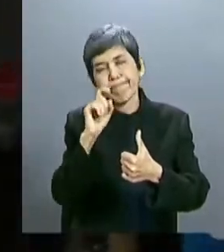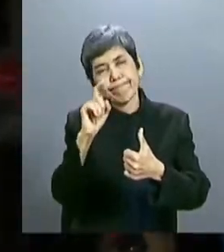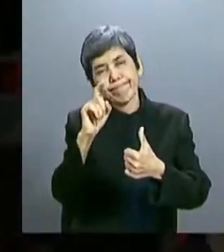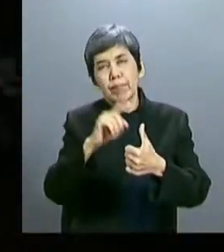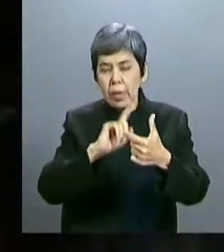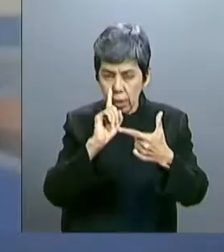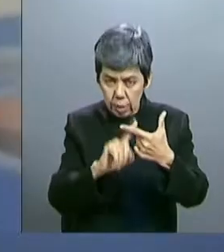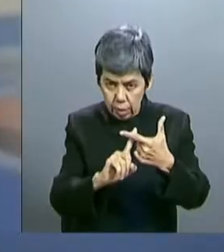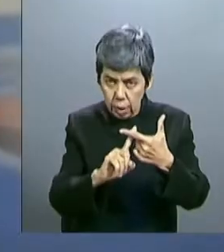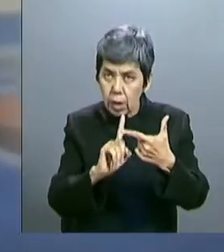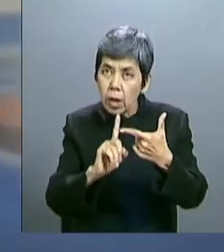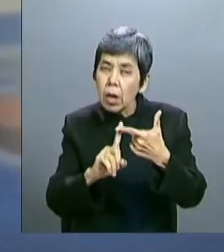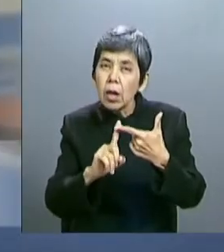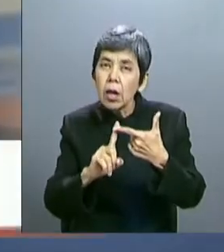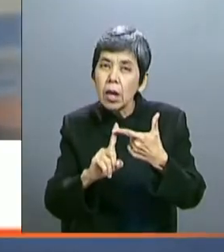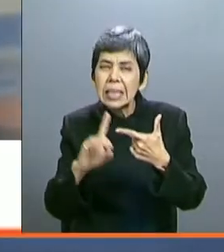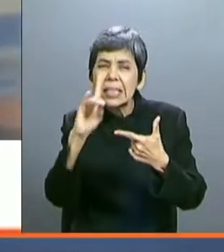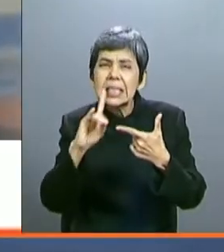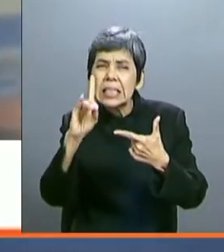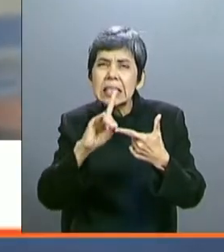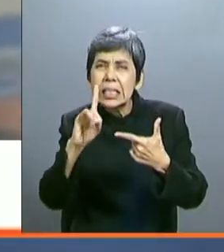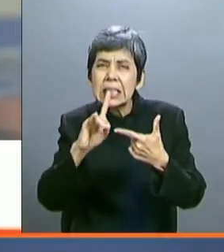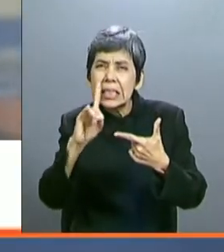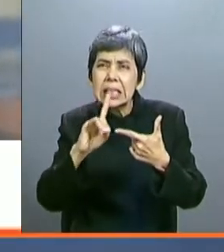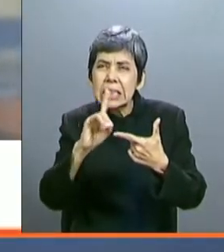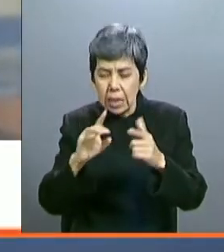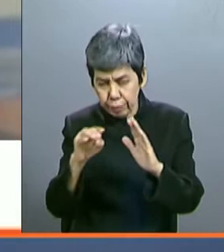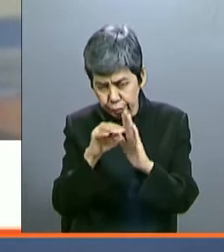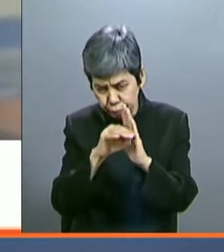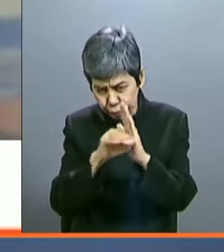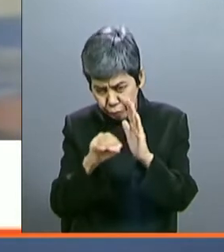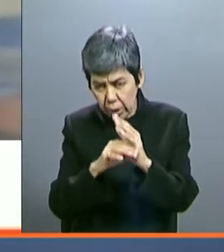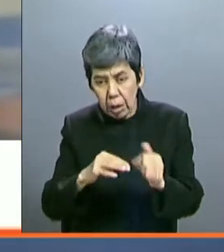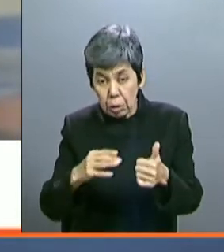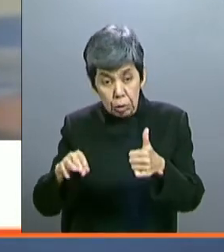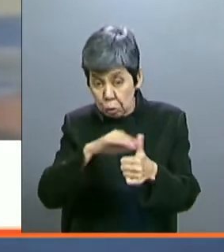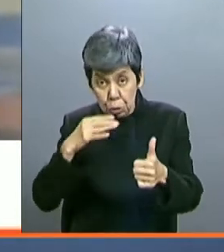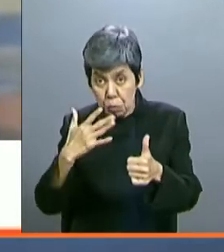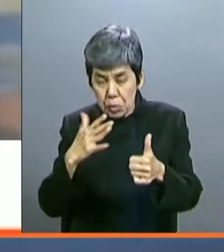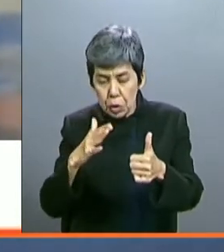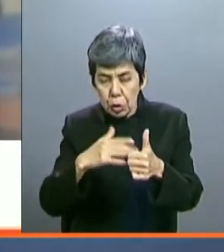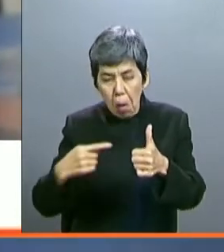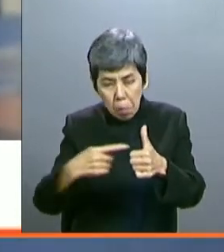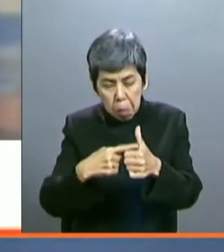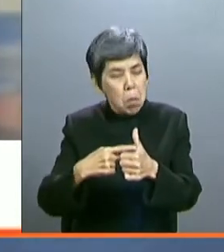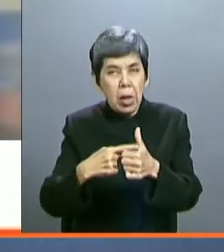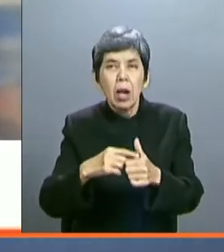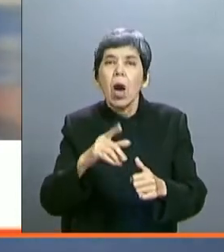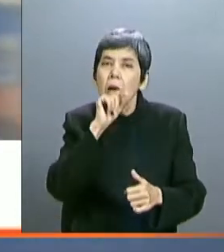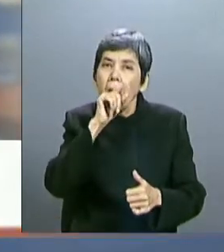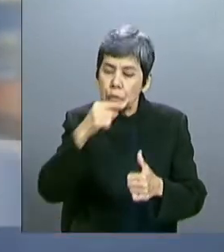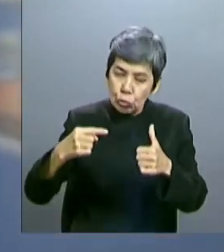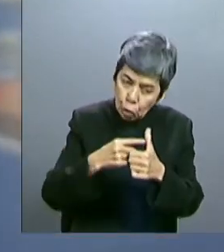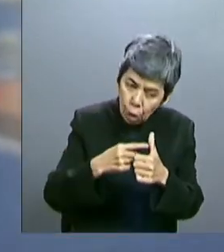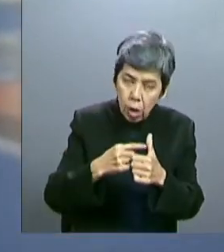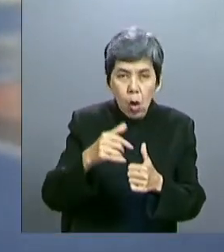ย่างที่สองก็คือสัตว์ที่ไม่ได้ถูกกล่าวพระถูกเชือดโดยไม่ได้กล่าวพระนามของอัลเลาะห์อย่างเช่นเนื้อไก่เนื้